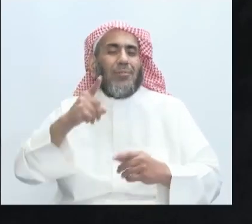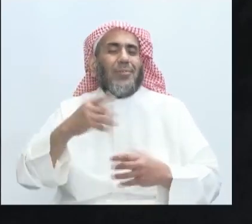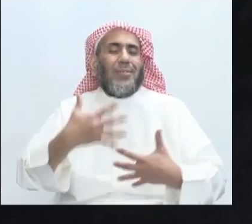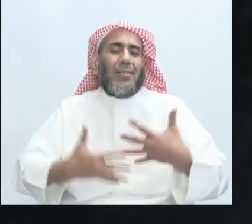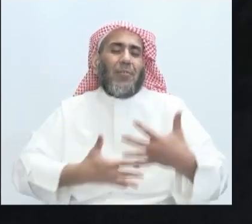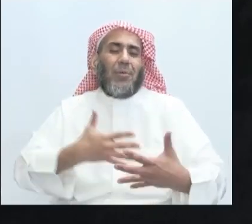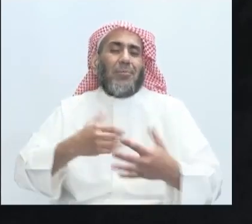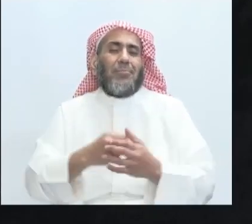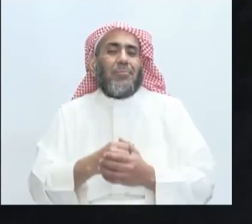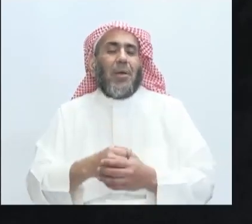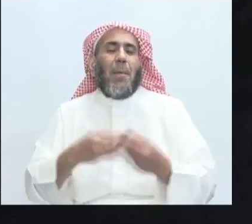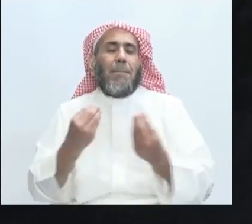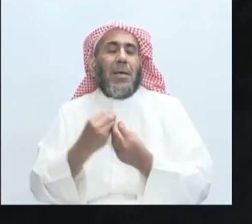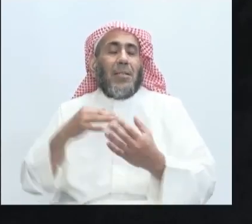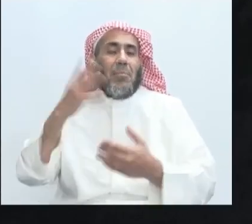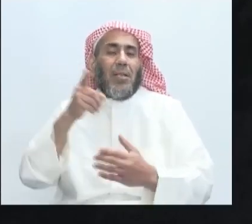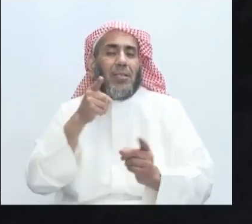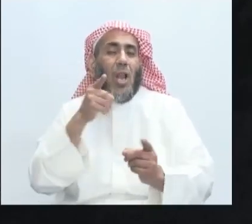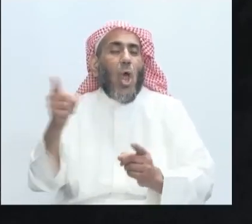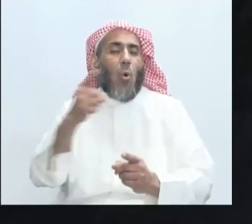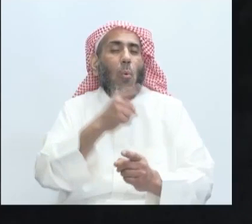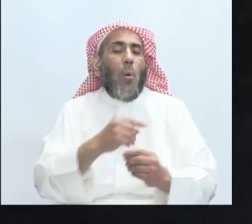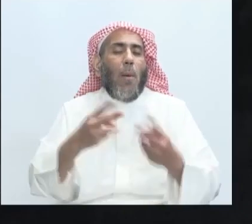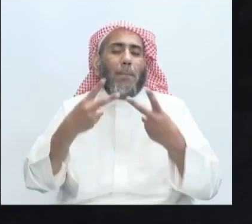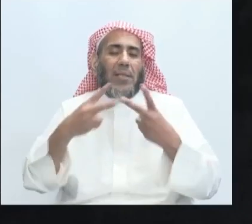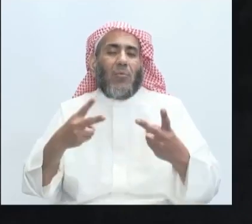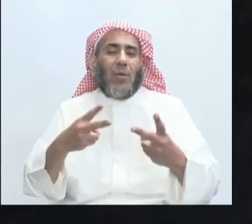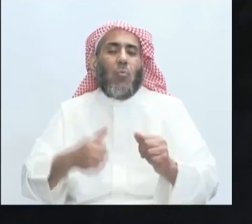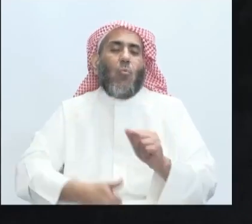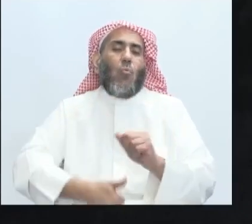تفاعلكم مع تمنياتي لكم بالتوفيق والنجاح